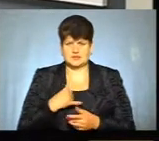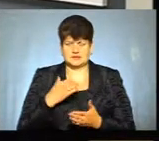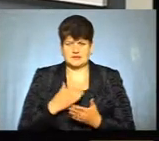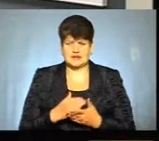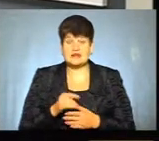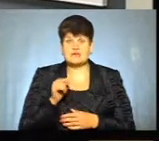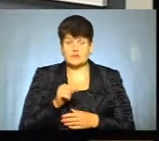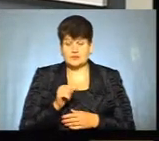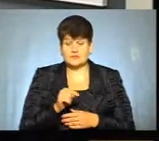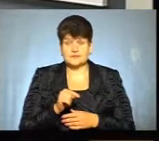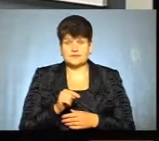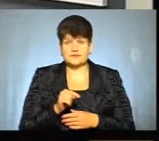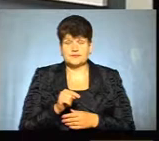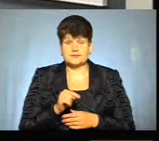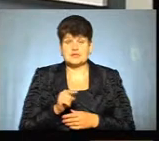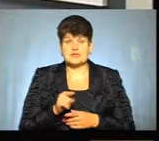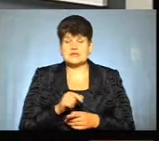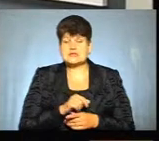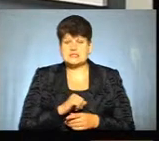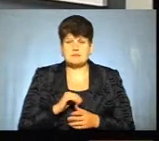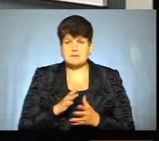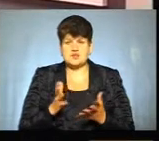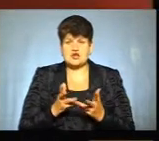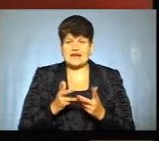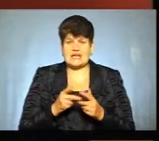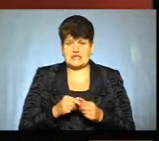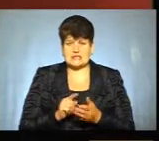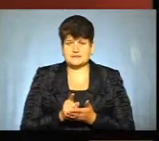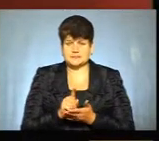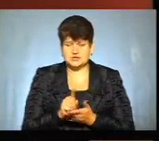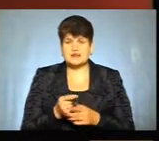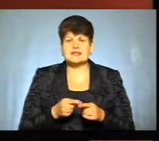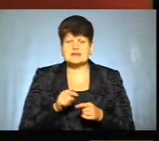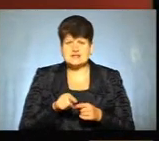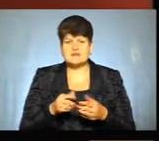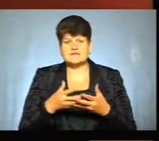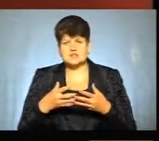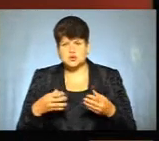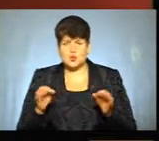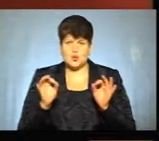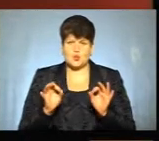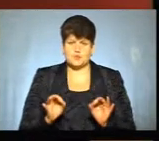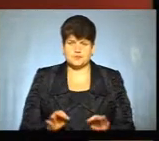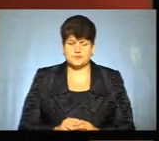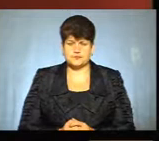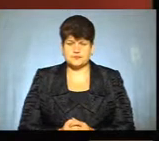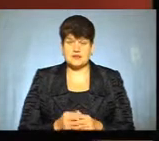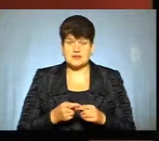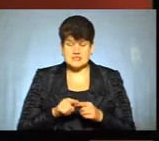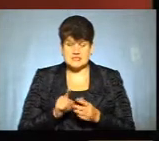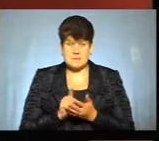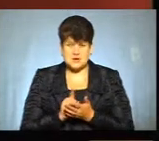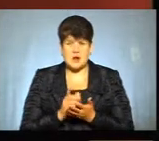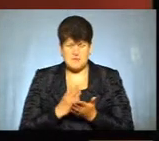І, відповідно, найбільша чисельність їх зазвичай це навесні і восени. Тобто ця миша